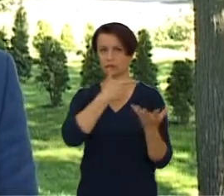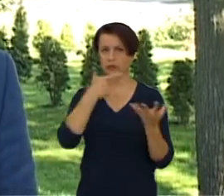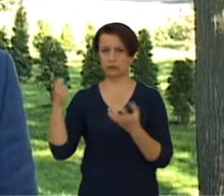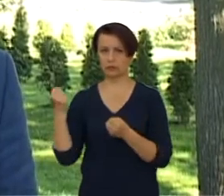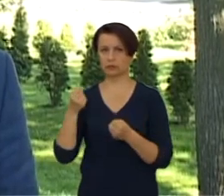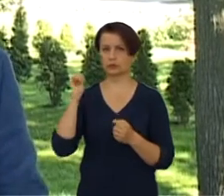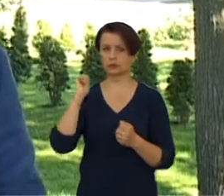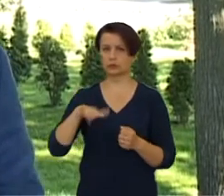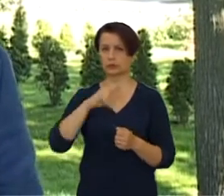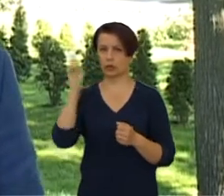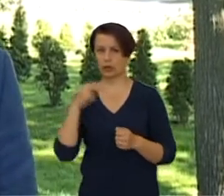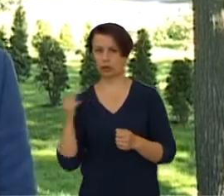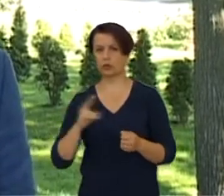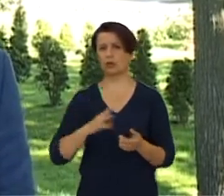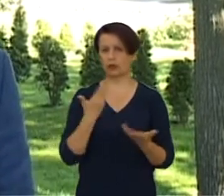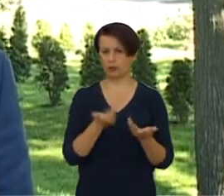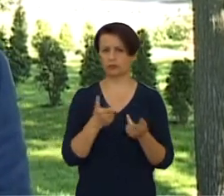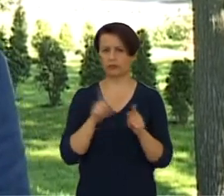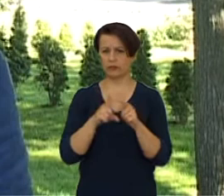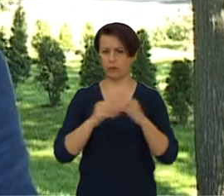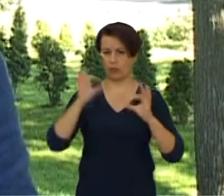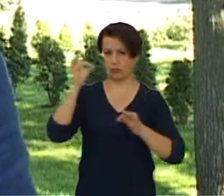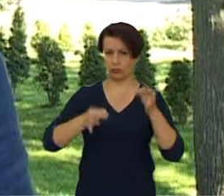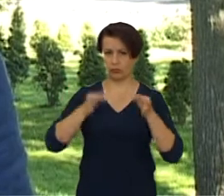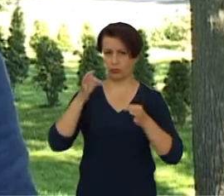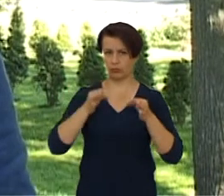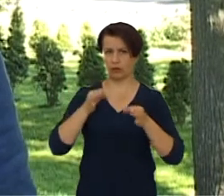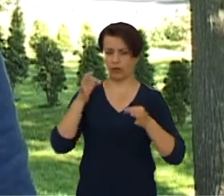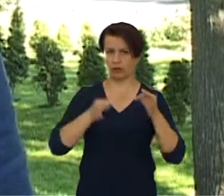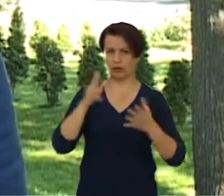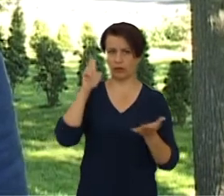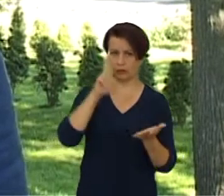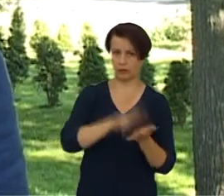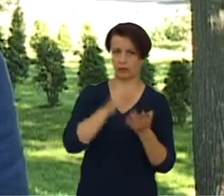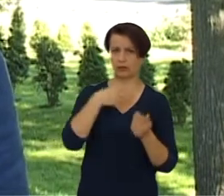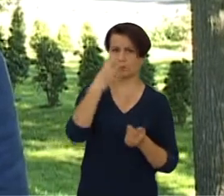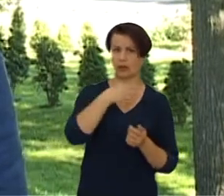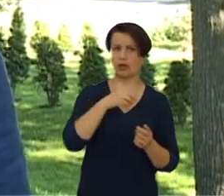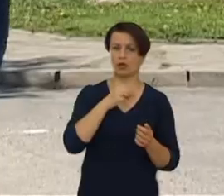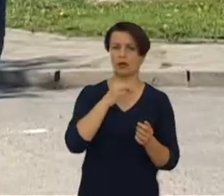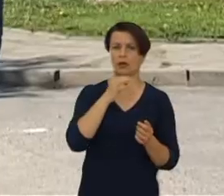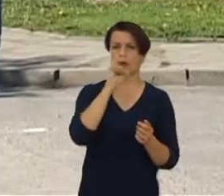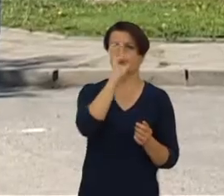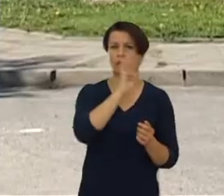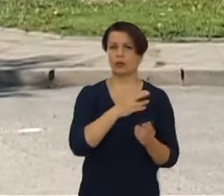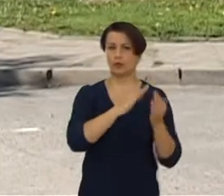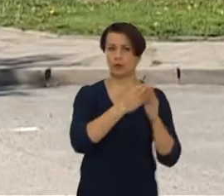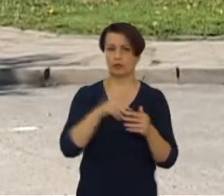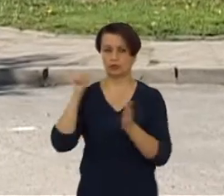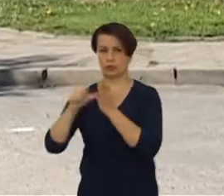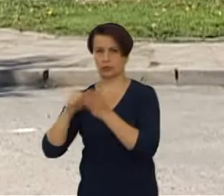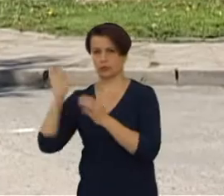1 750 000 eurų, kai visą laiką proporcija ta išlaikyta, taryba patvirtino 60% miestui,